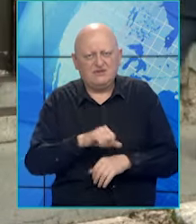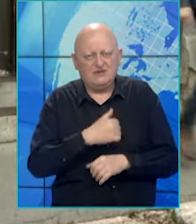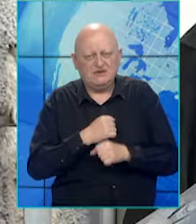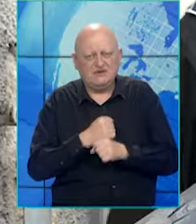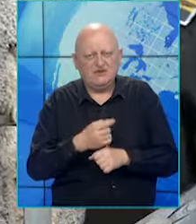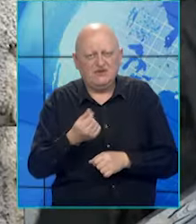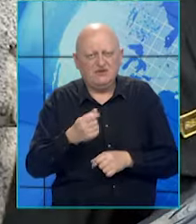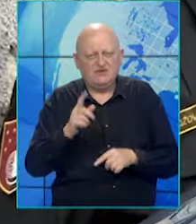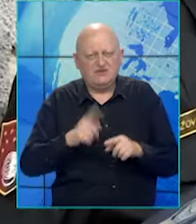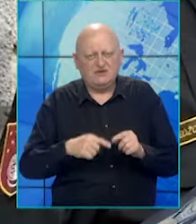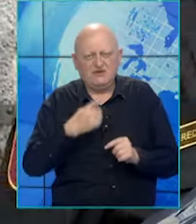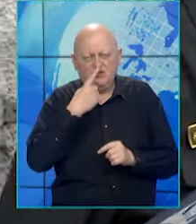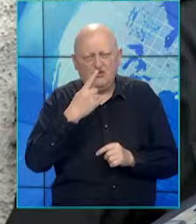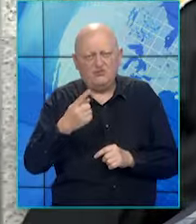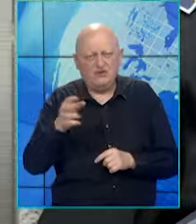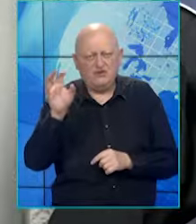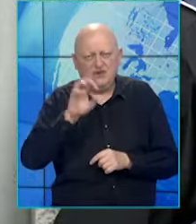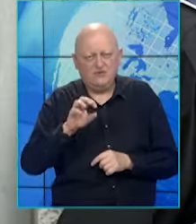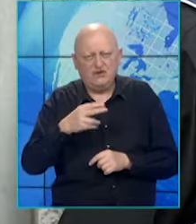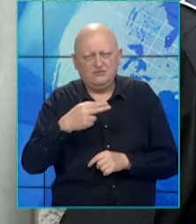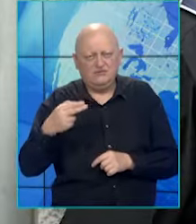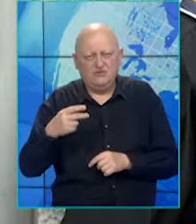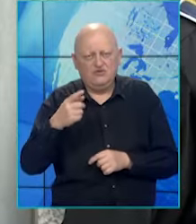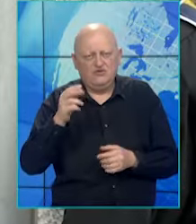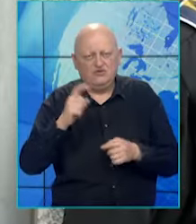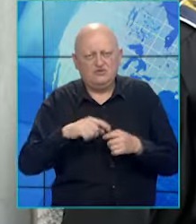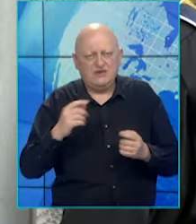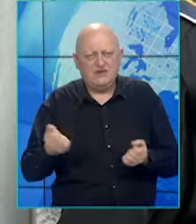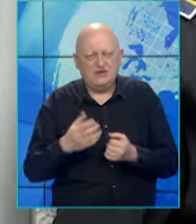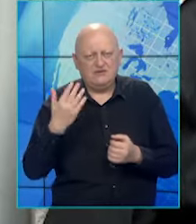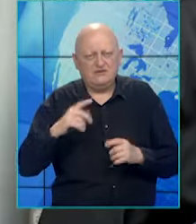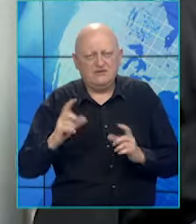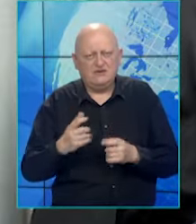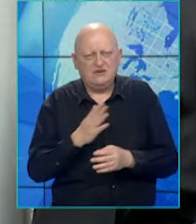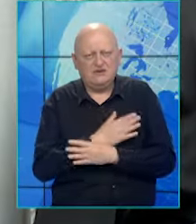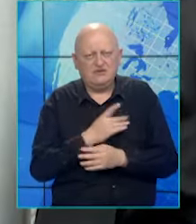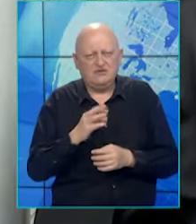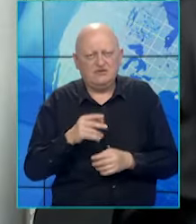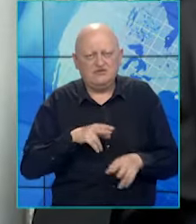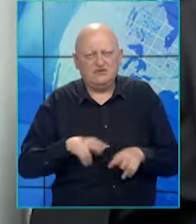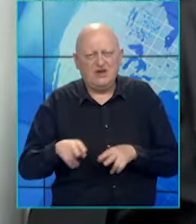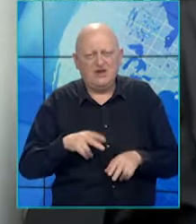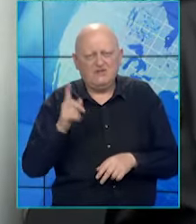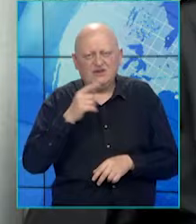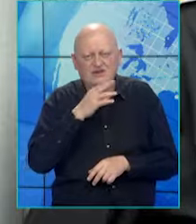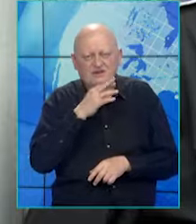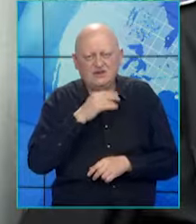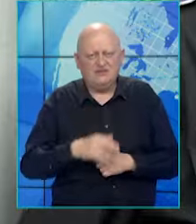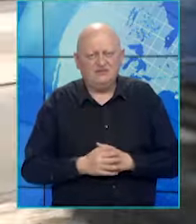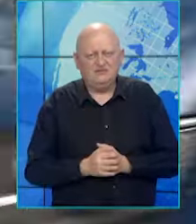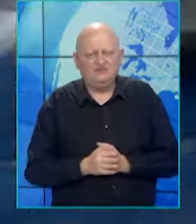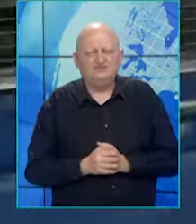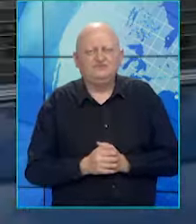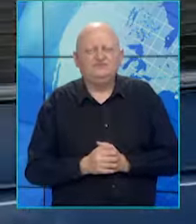7 godina zatvora i novčanu kaznu od 1 milion eura. U sklopu istoimene akcije ranije uhapšen i Zlatko Ibrešimović, advokat iz